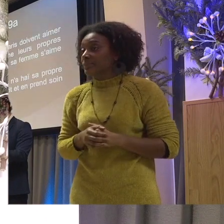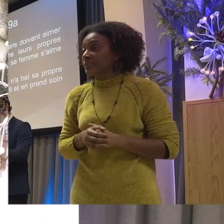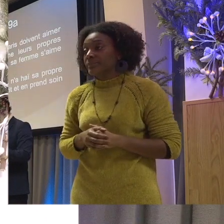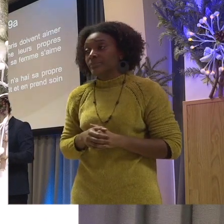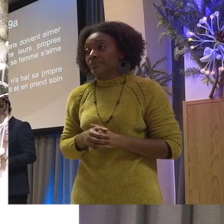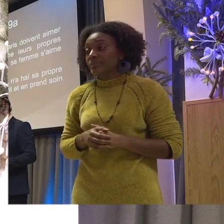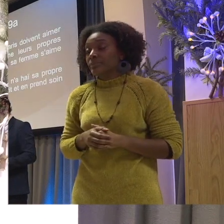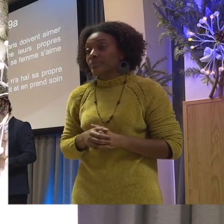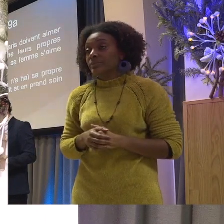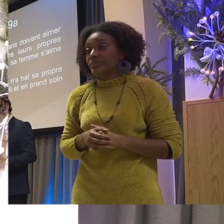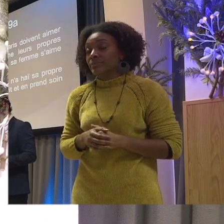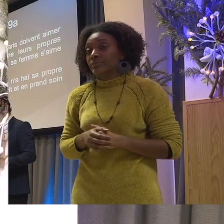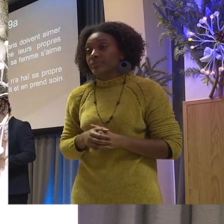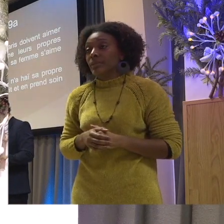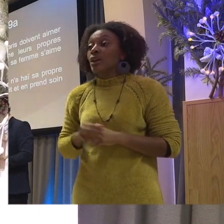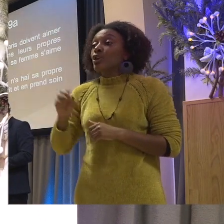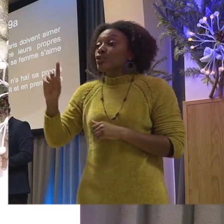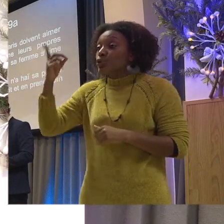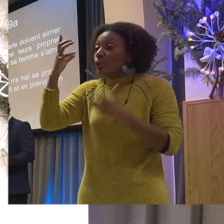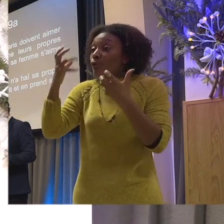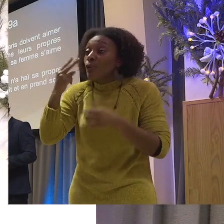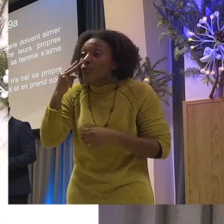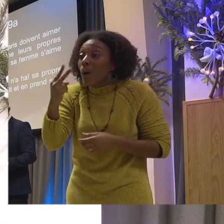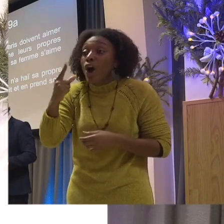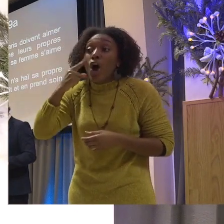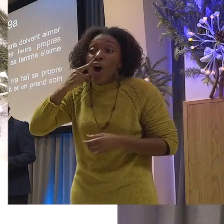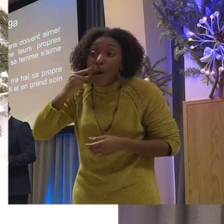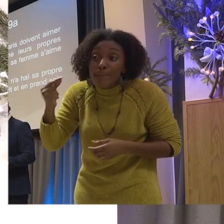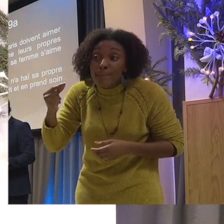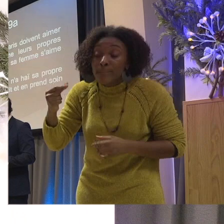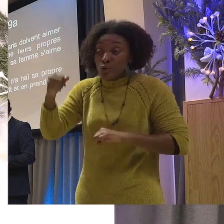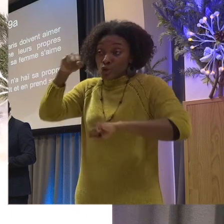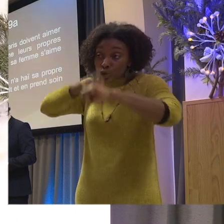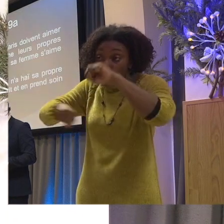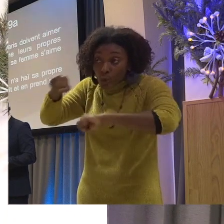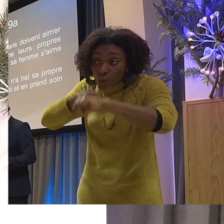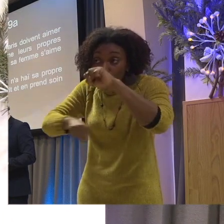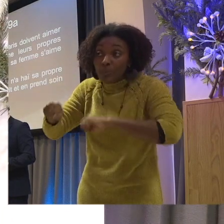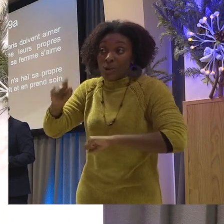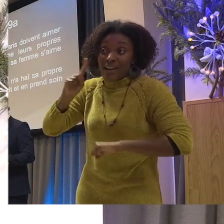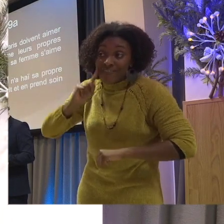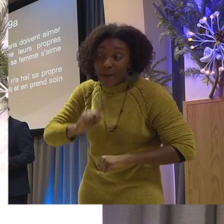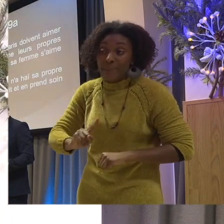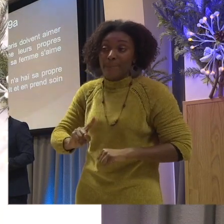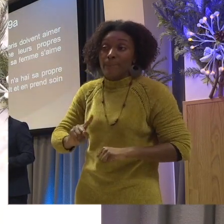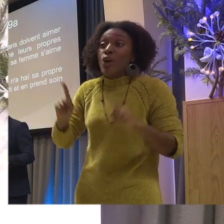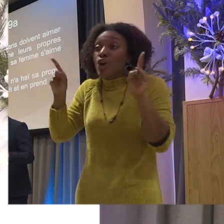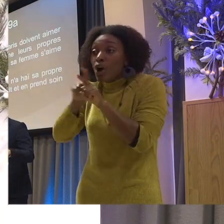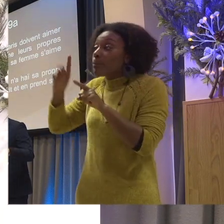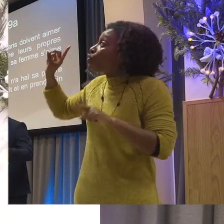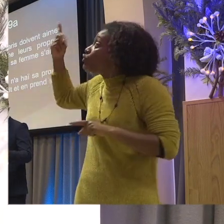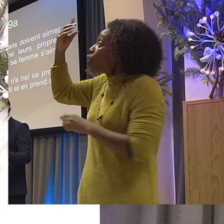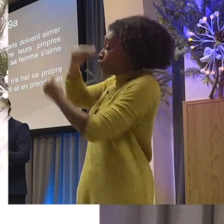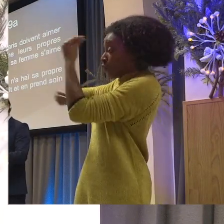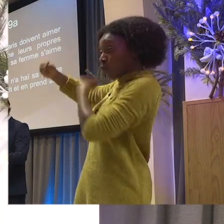Dieu veut te voir, t'occuper de ton épouse, pour voir comment tu t'occupes de la grâce qu'il a fait dans ta vie.